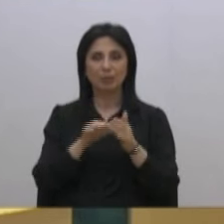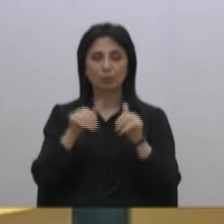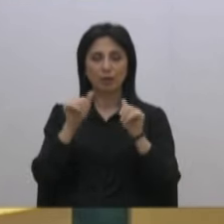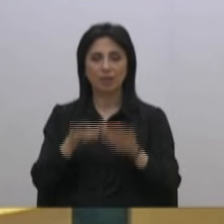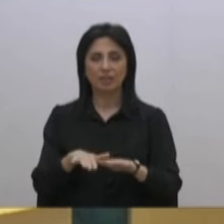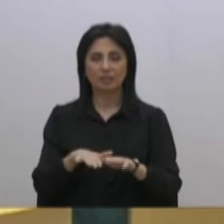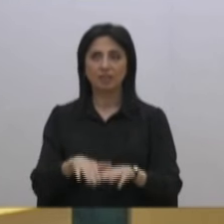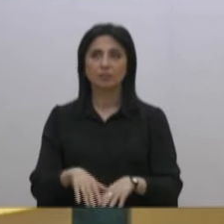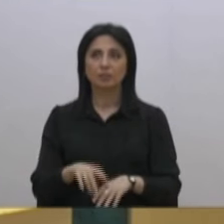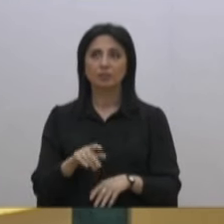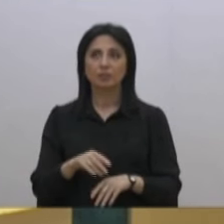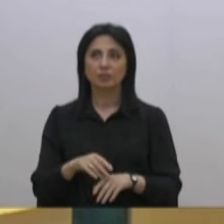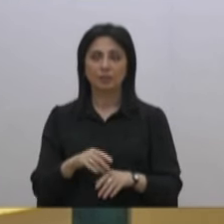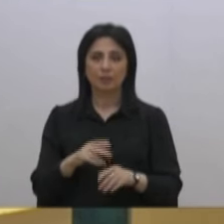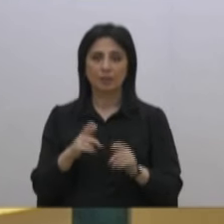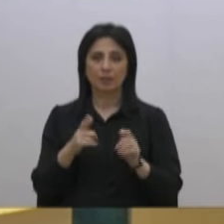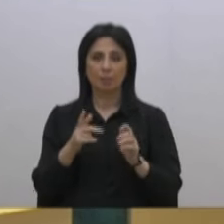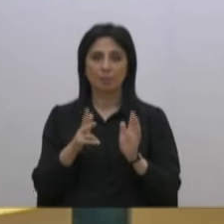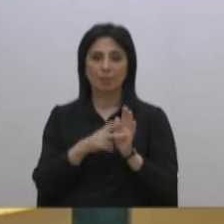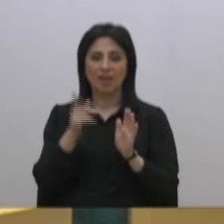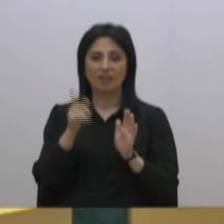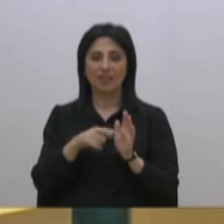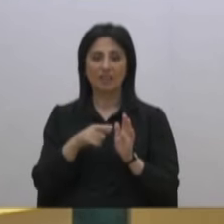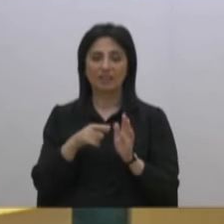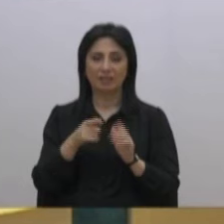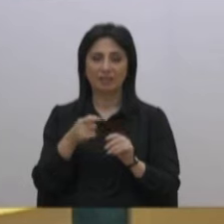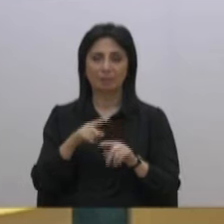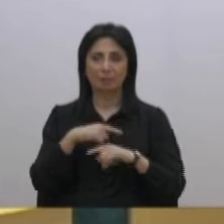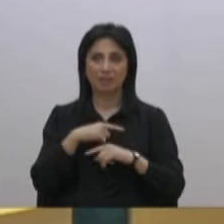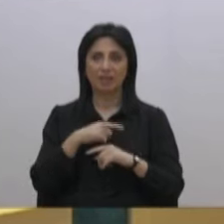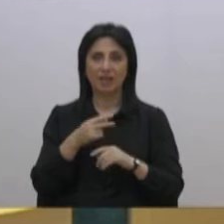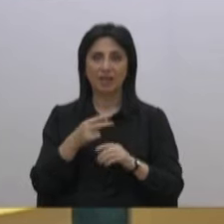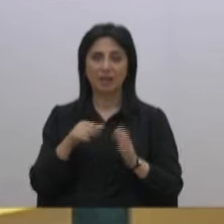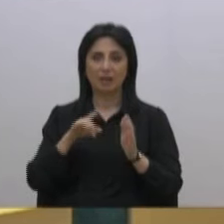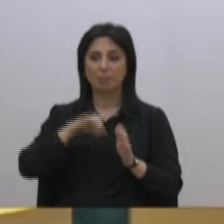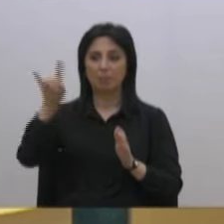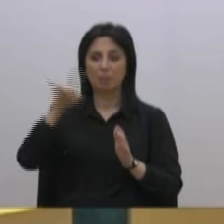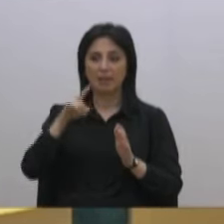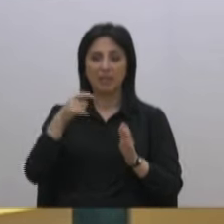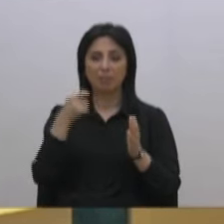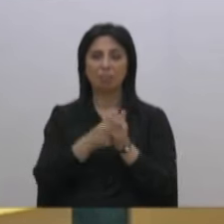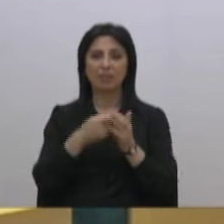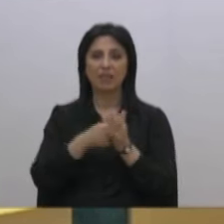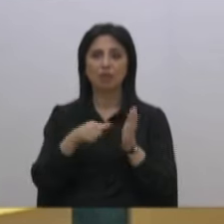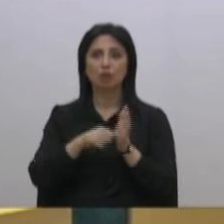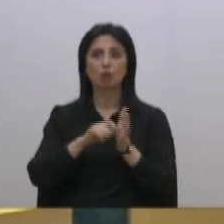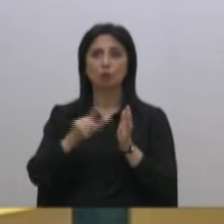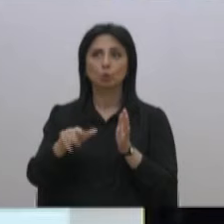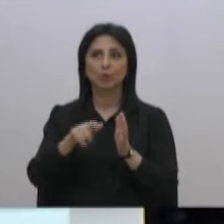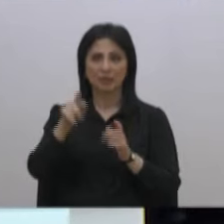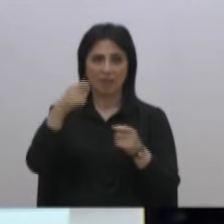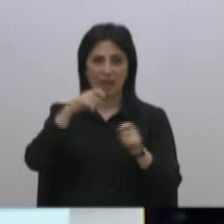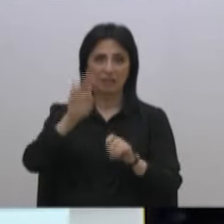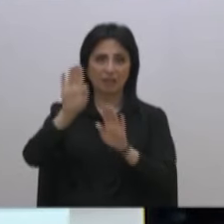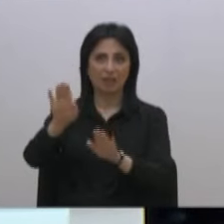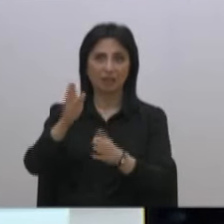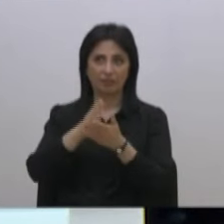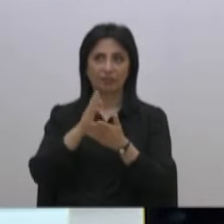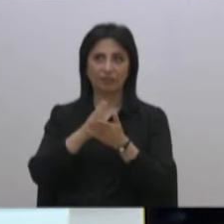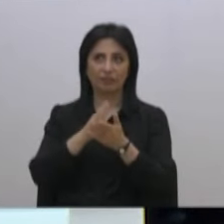გადაწყვეტილება მეორედფინალისთვის, ფრენების სუბსიდირების თაობაზე. ბილეთები დაიდო გასაყიდა.